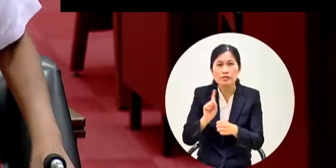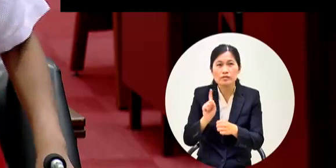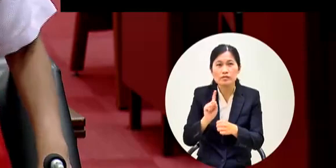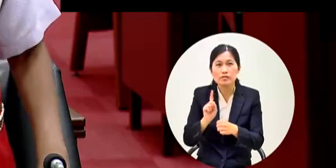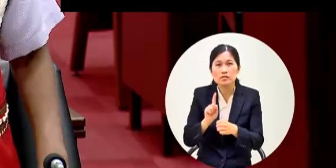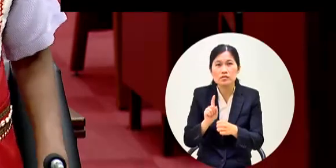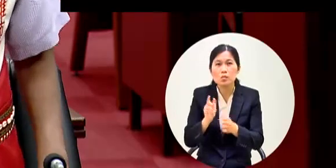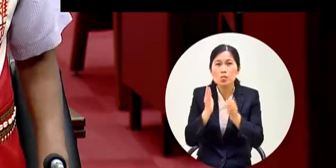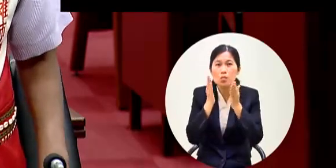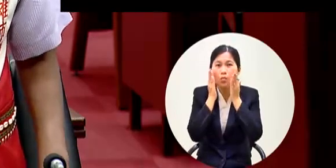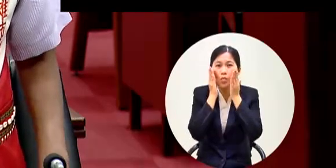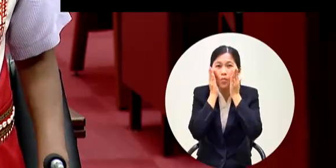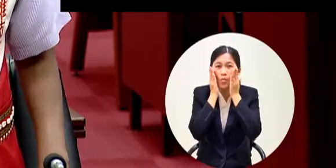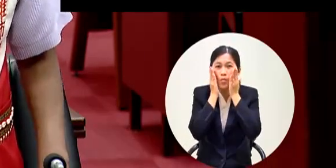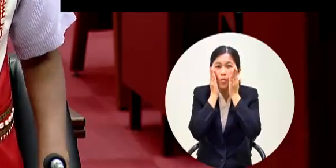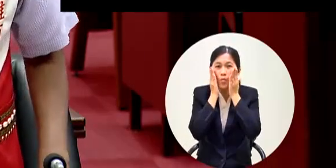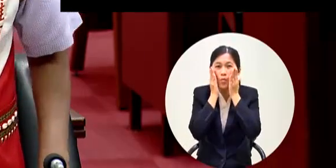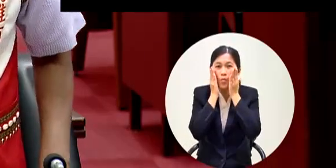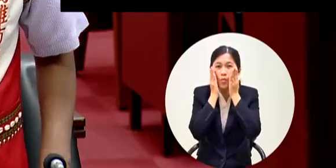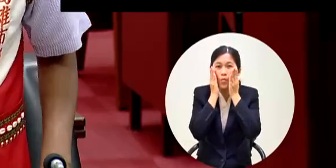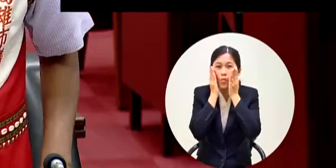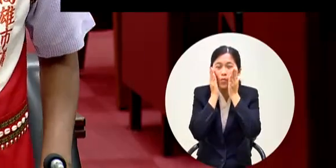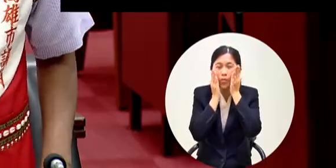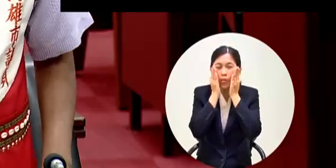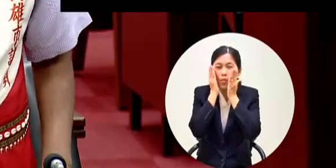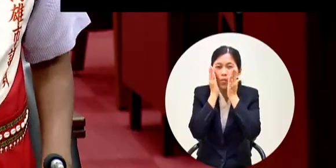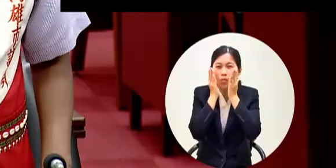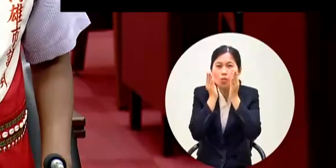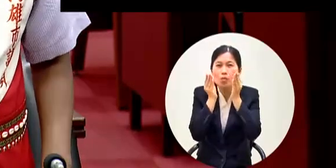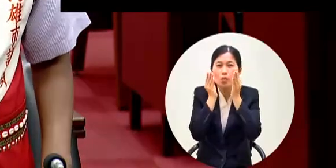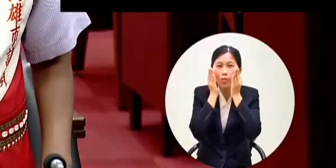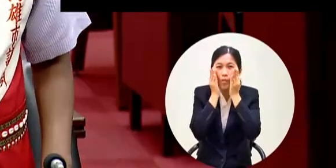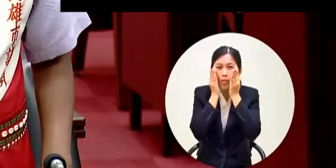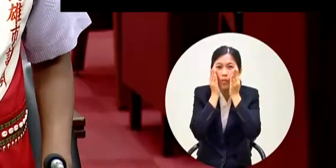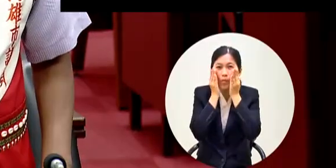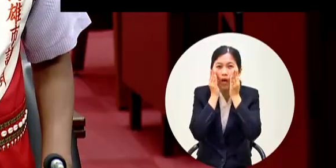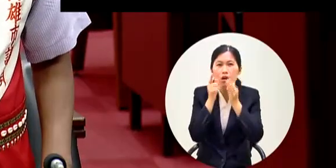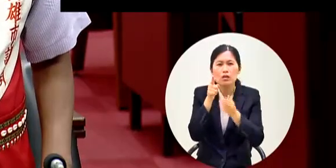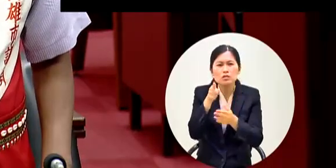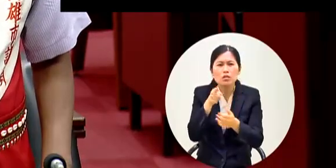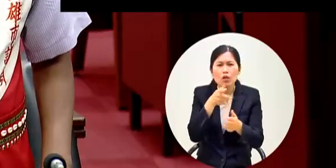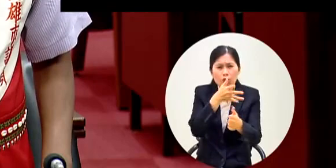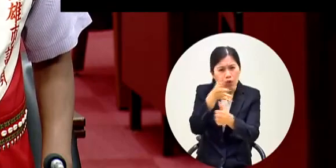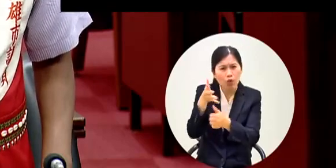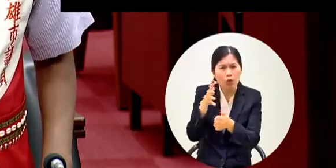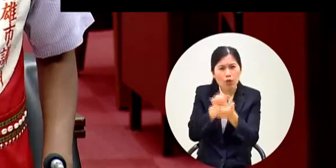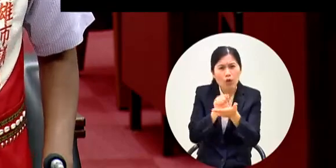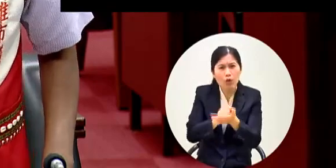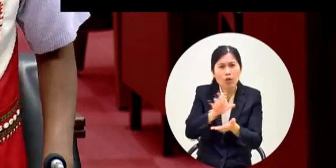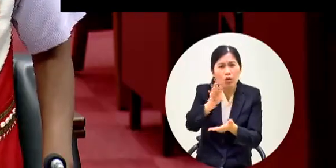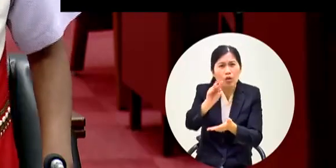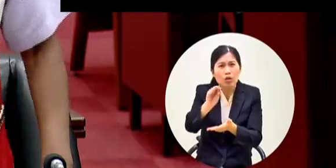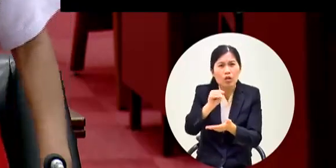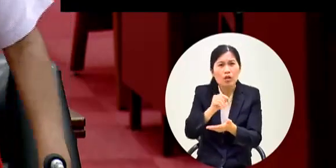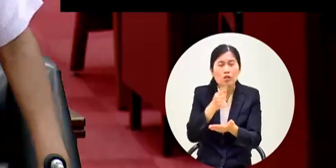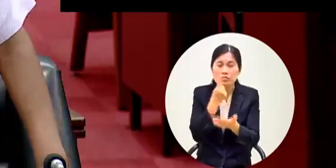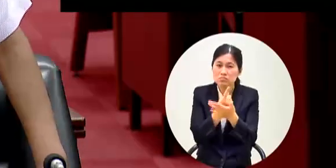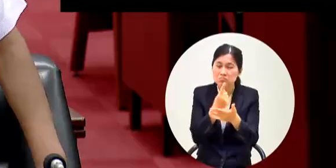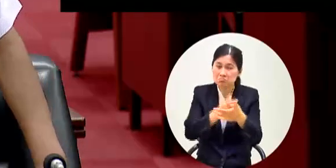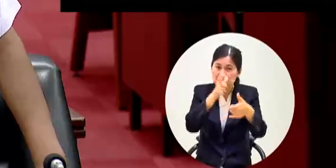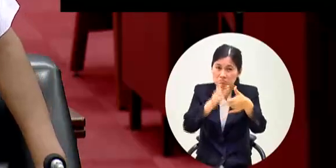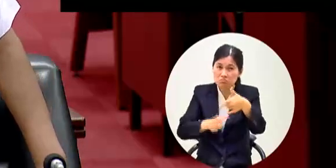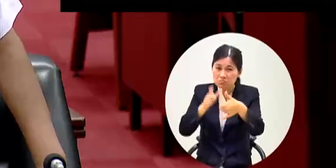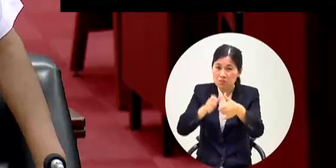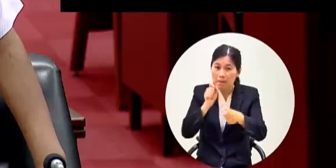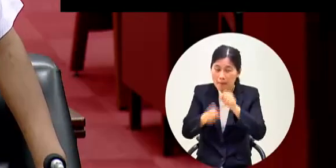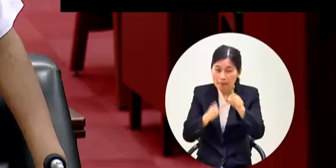爱意是可以食用，也可以作为面